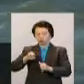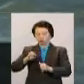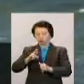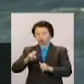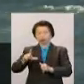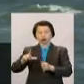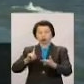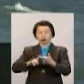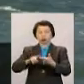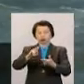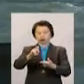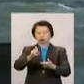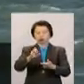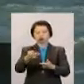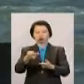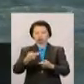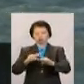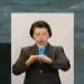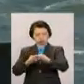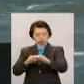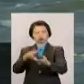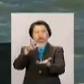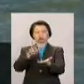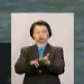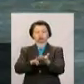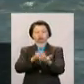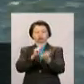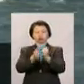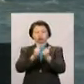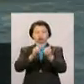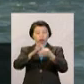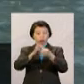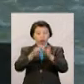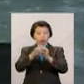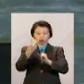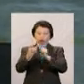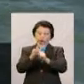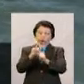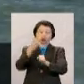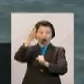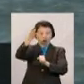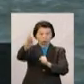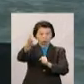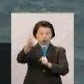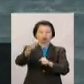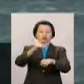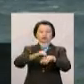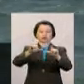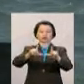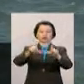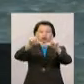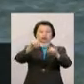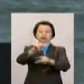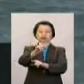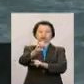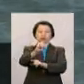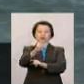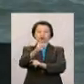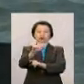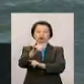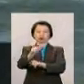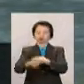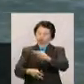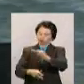Shazrin Muhammad Latif kedua-duanya sah beraksi di temasya Olimpik itu 2 tahun akan datang, iaitu di Tokyo. Dan jelas gembira Noor